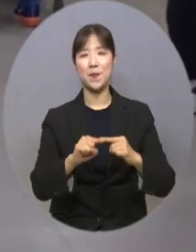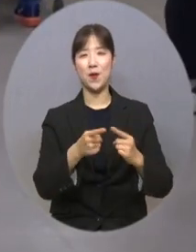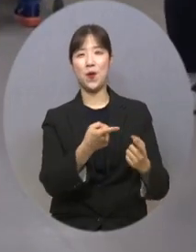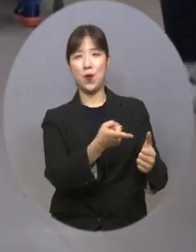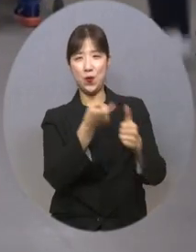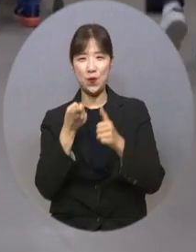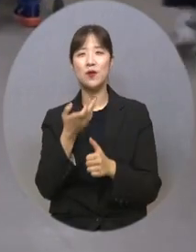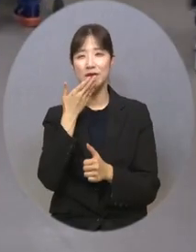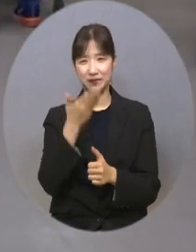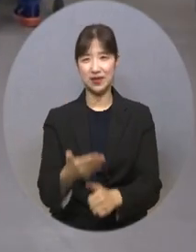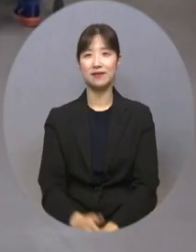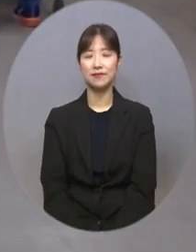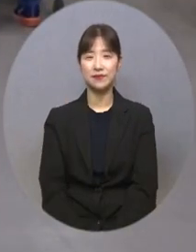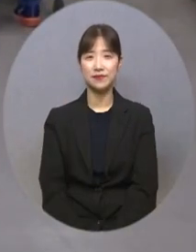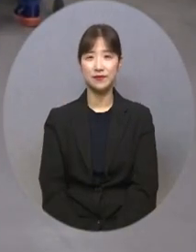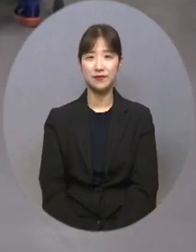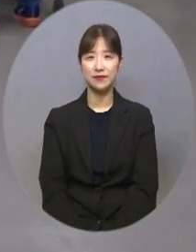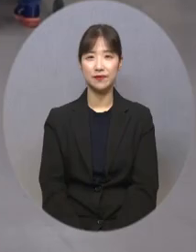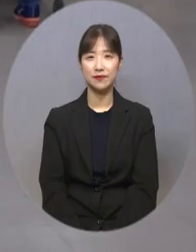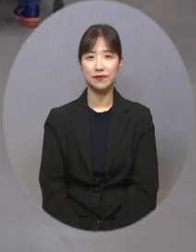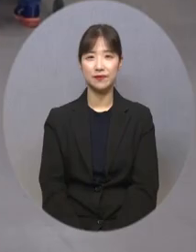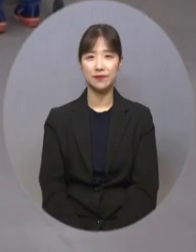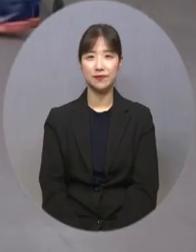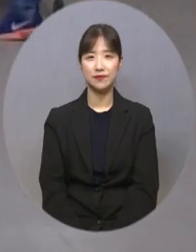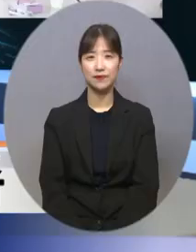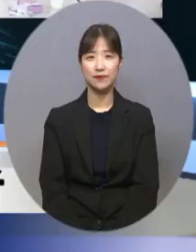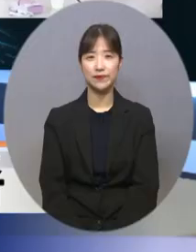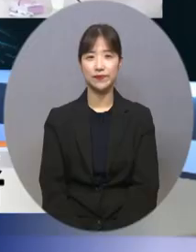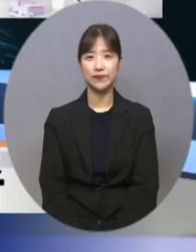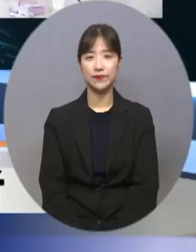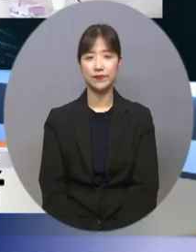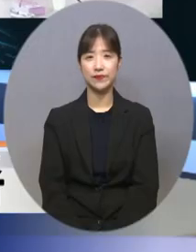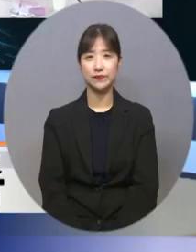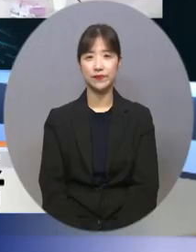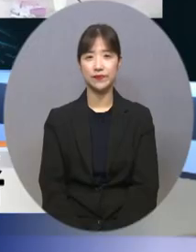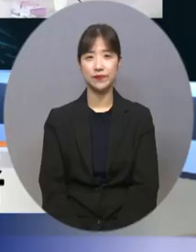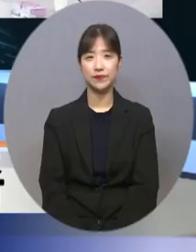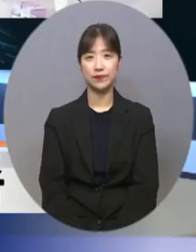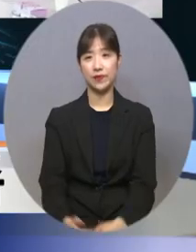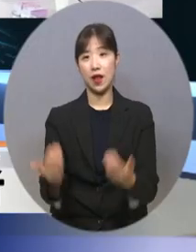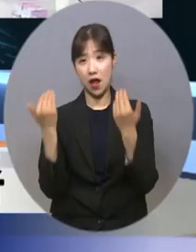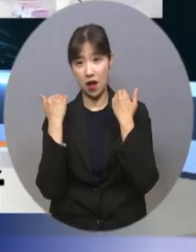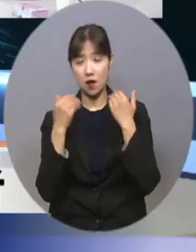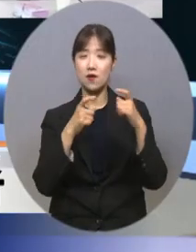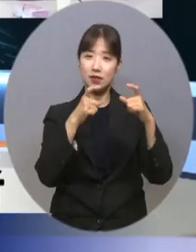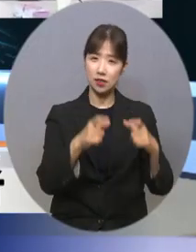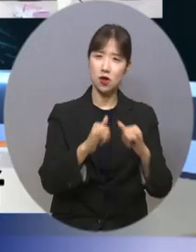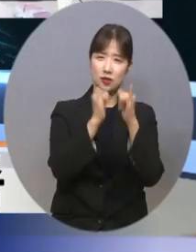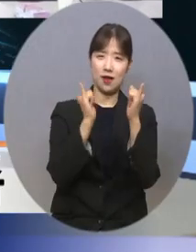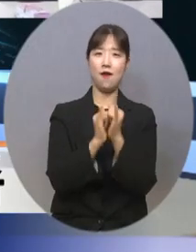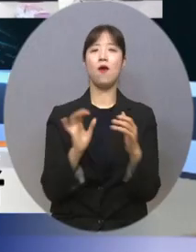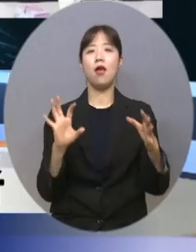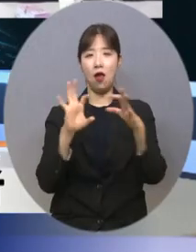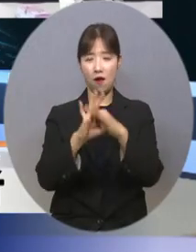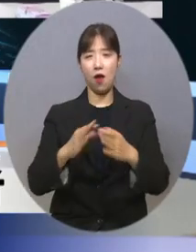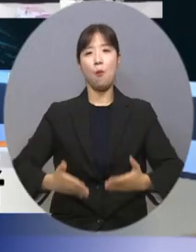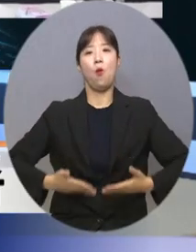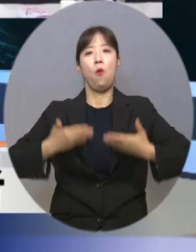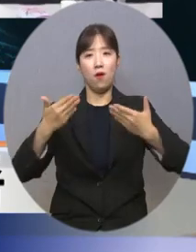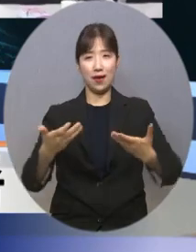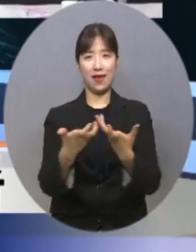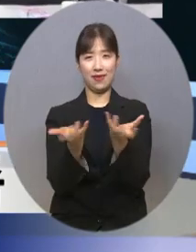있습니다. 복지TV 경기방송 정은선입니다. 학교와 지역사회가 연계한 봉사단이